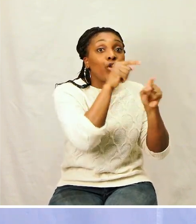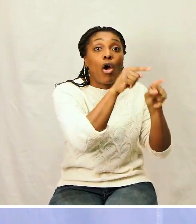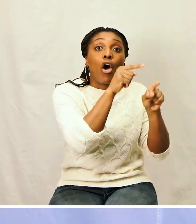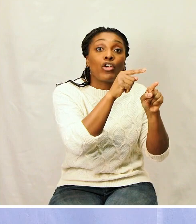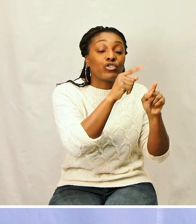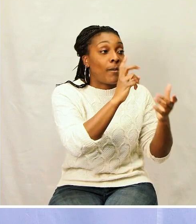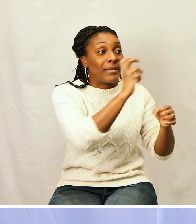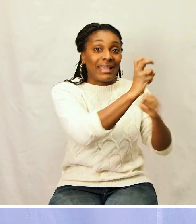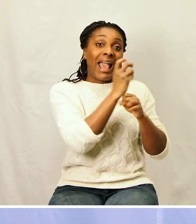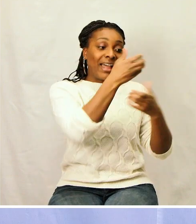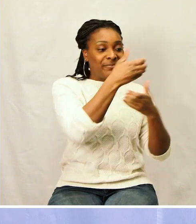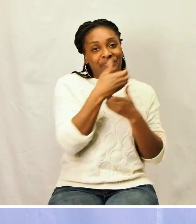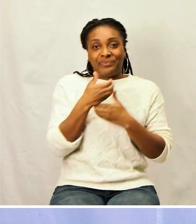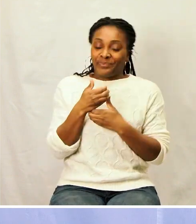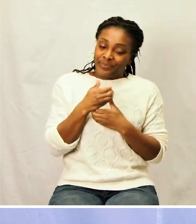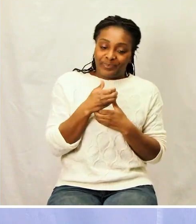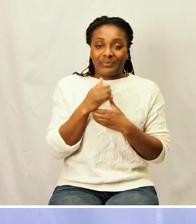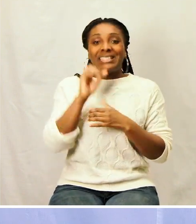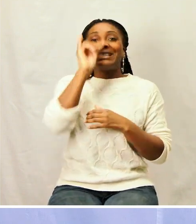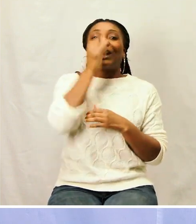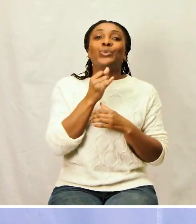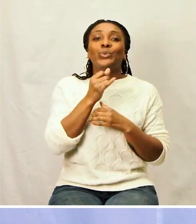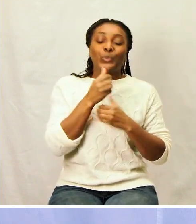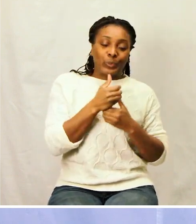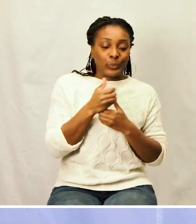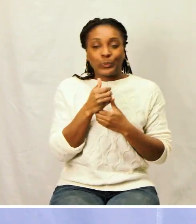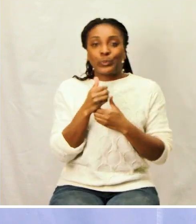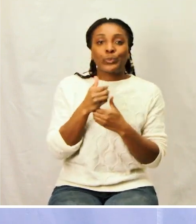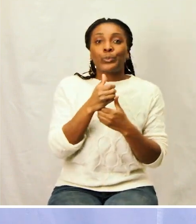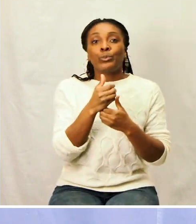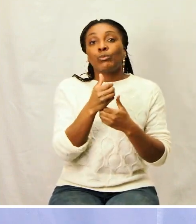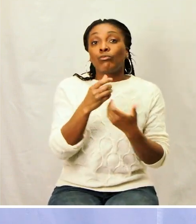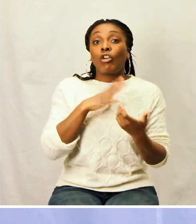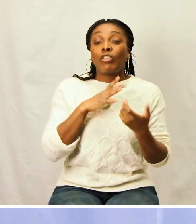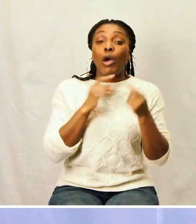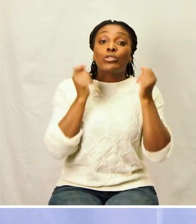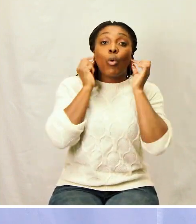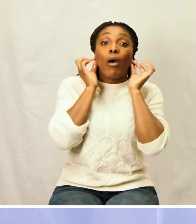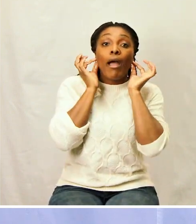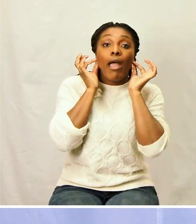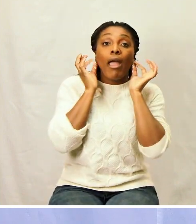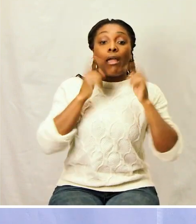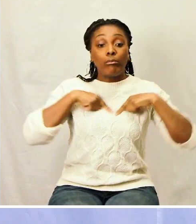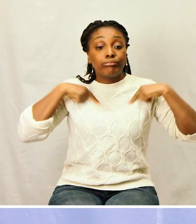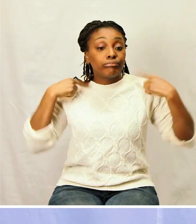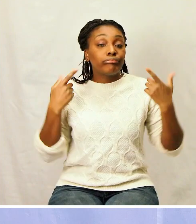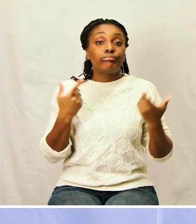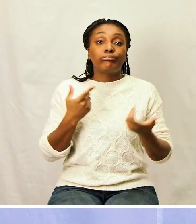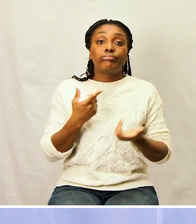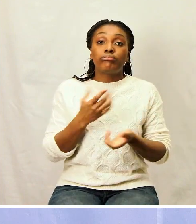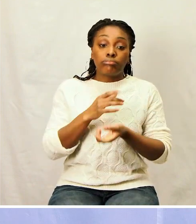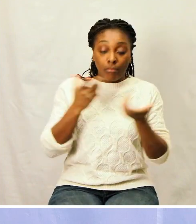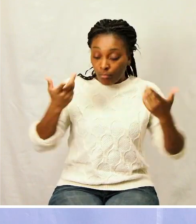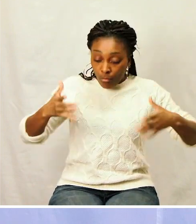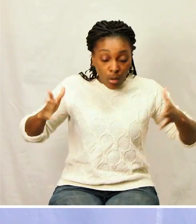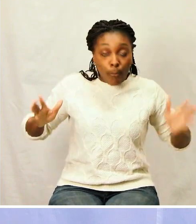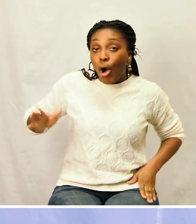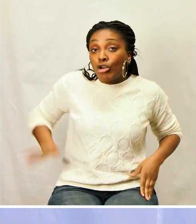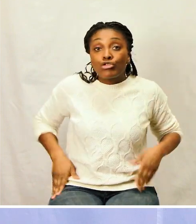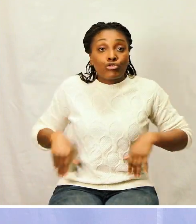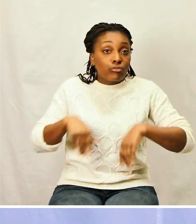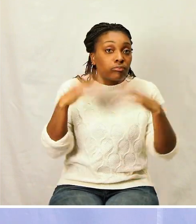promenait avec nous-mêm c'est-à-dire que on mettait ça bah comme on voit là ils en avaient aux oreilles il pouvent en voir sur leur corps et cetera dans leur